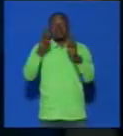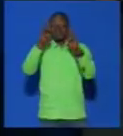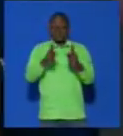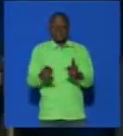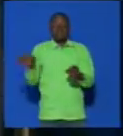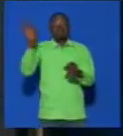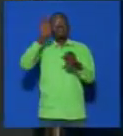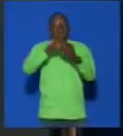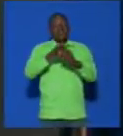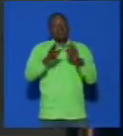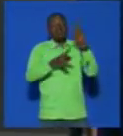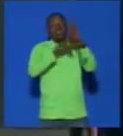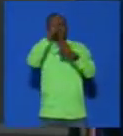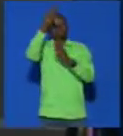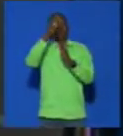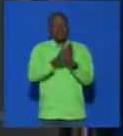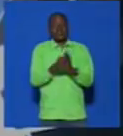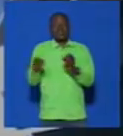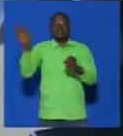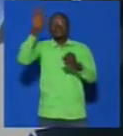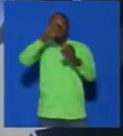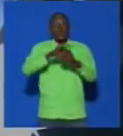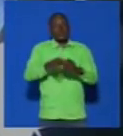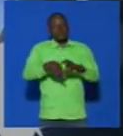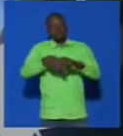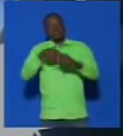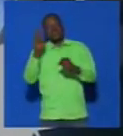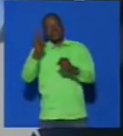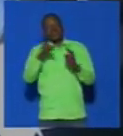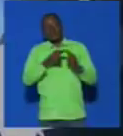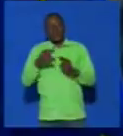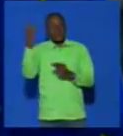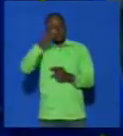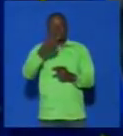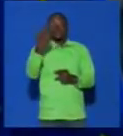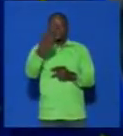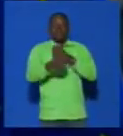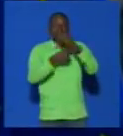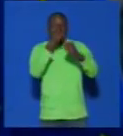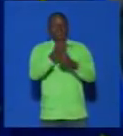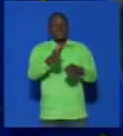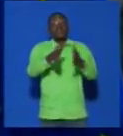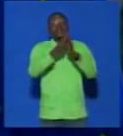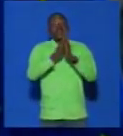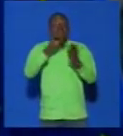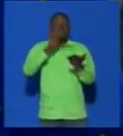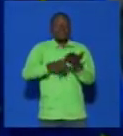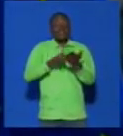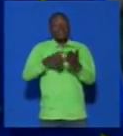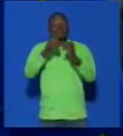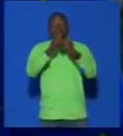tiers de la population du royaume uni a voté pour quitter l'union européenne il y a près de trois en trois ans de négociations de débats et de